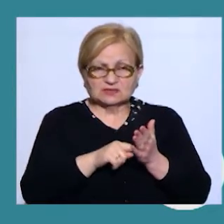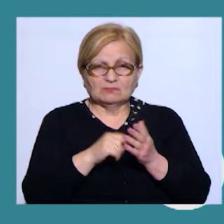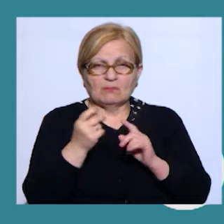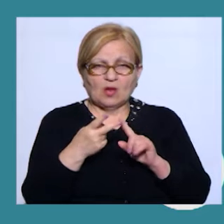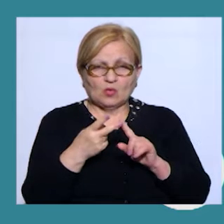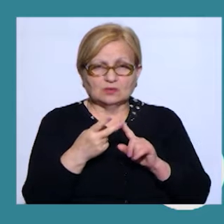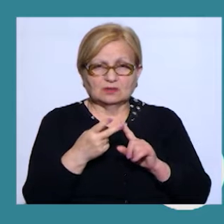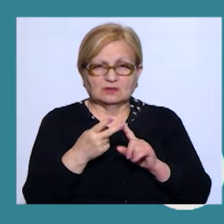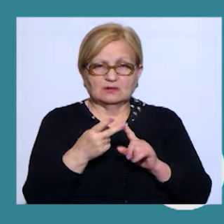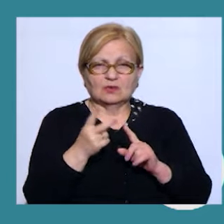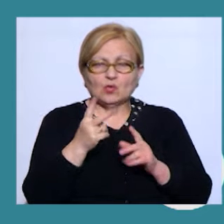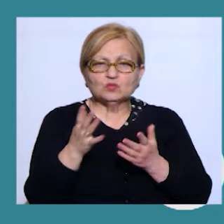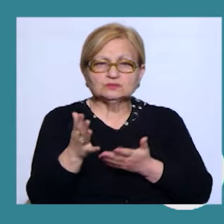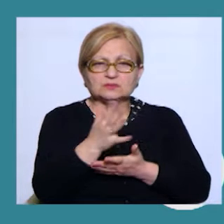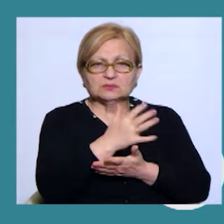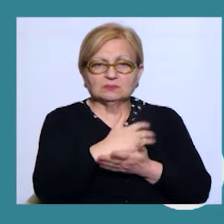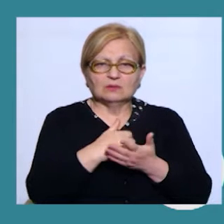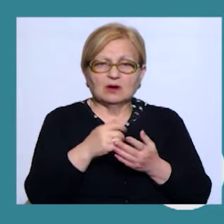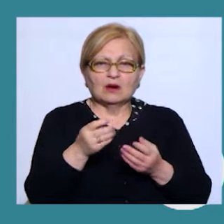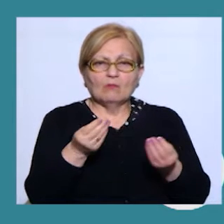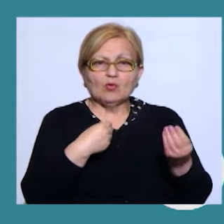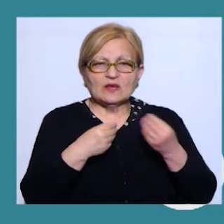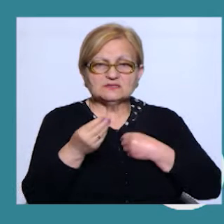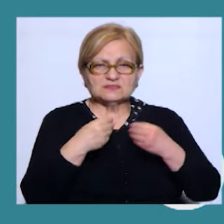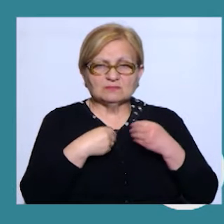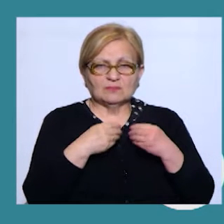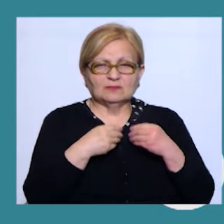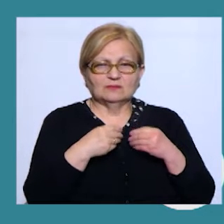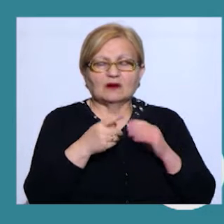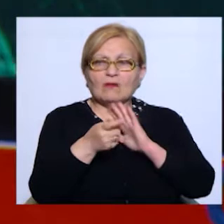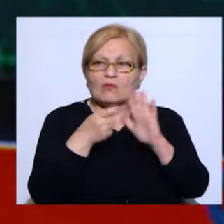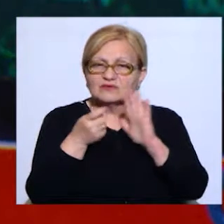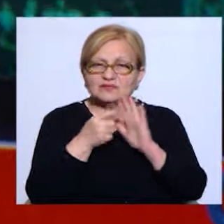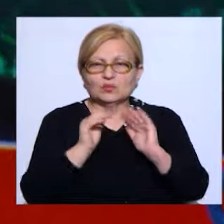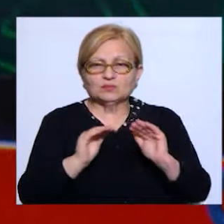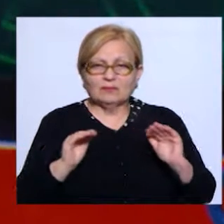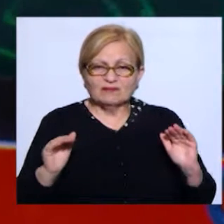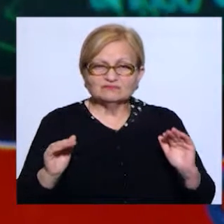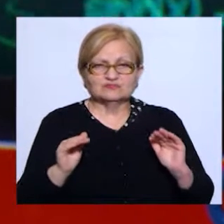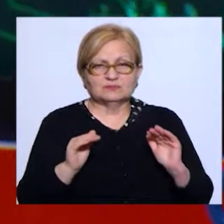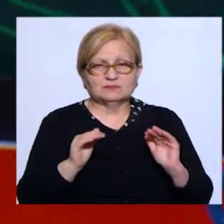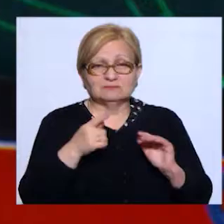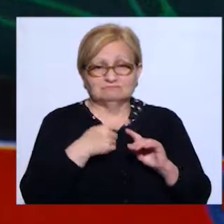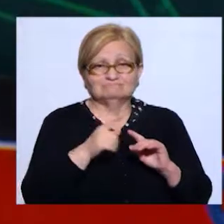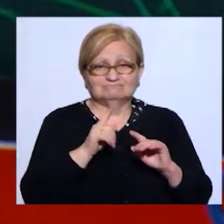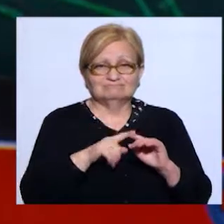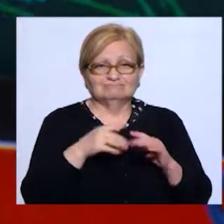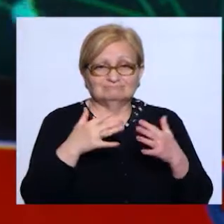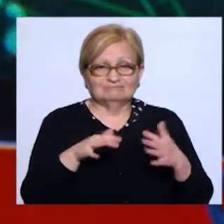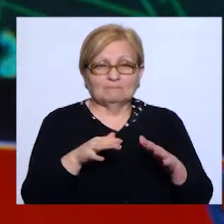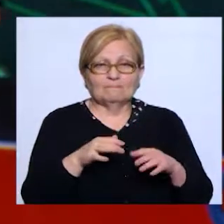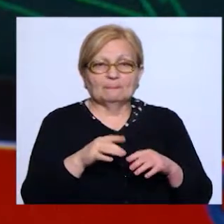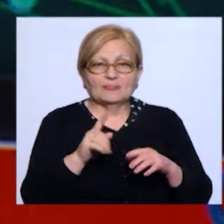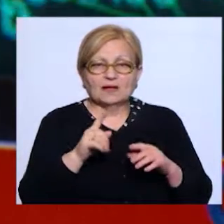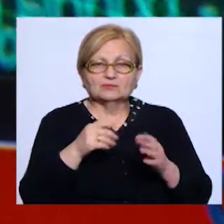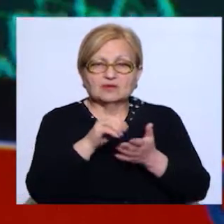შემდეგ უნდა შევაგროვოთ მონაცემები. ანუ შევაგროვოთ, ესე გამოვკითხოთ ბავშვები, ხო? და მონაცემების შეგროვებაზე უკვე ვისაუბრი. ანუ